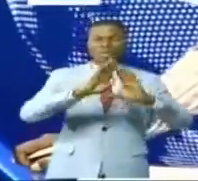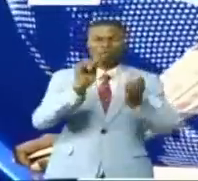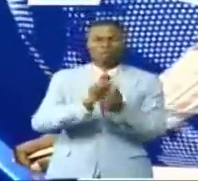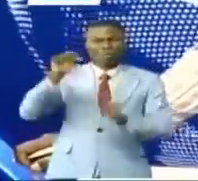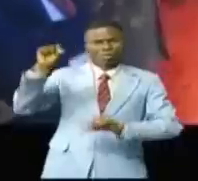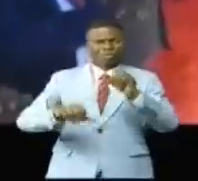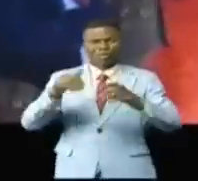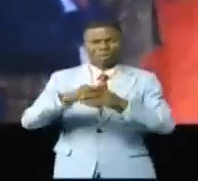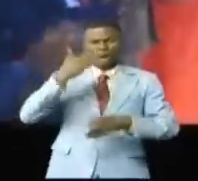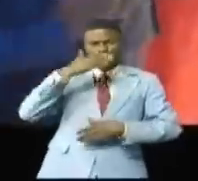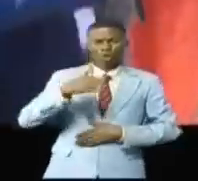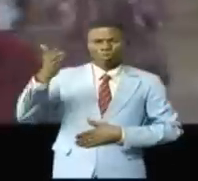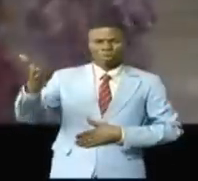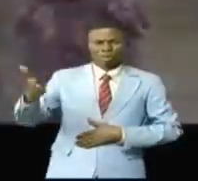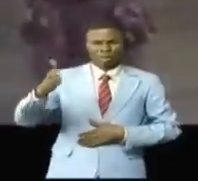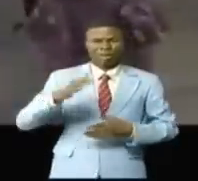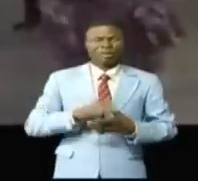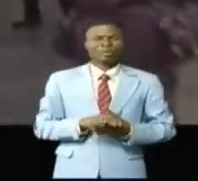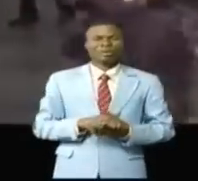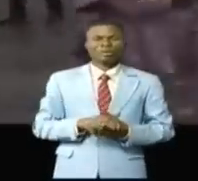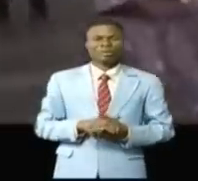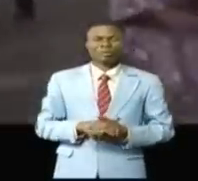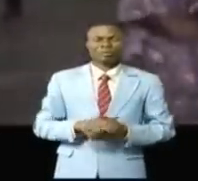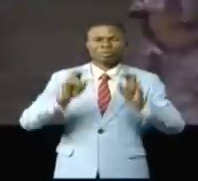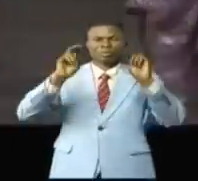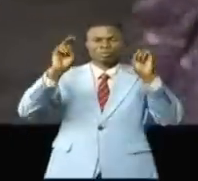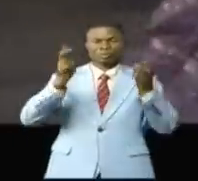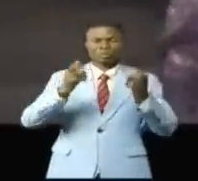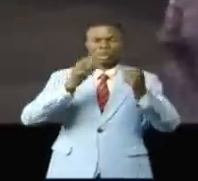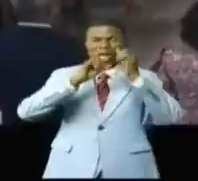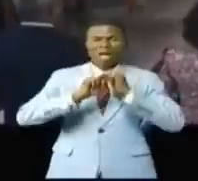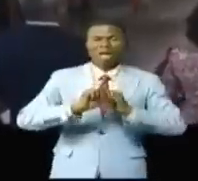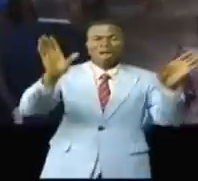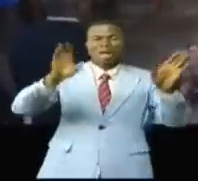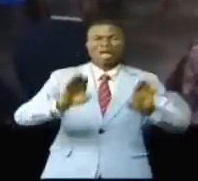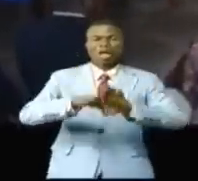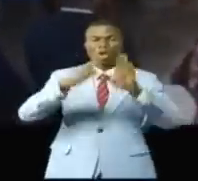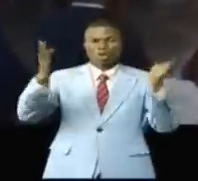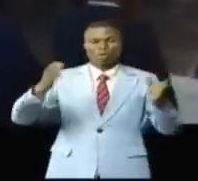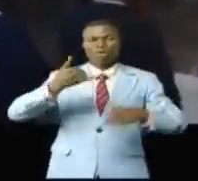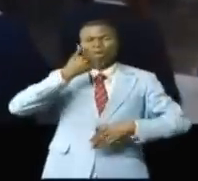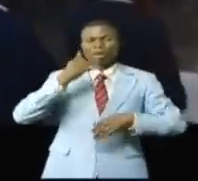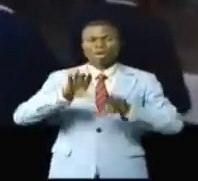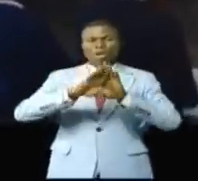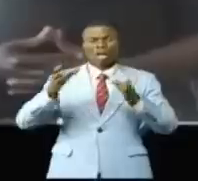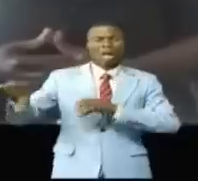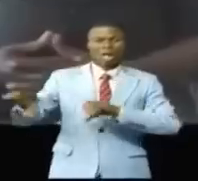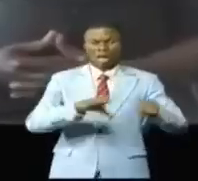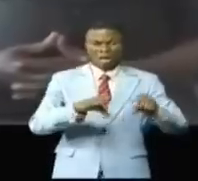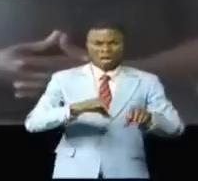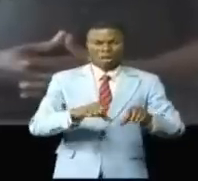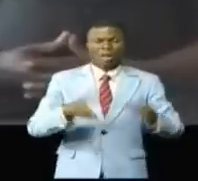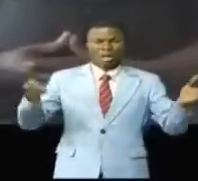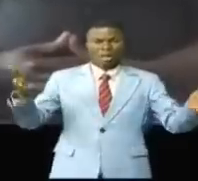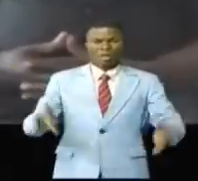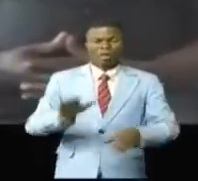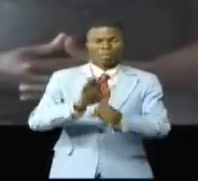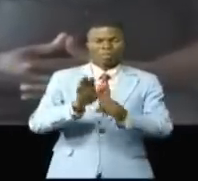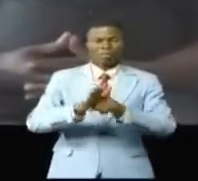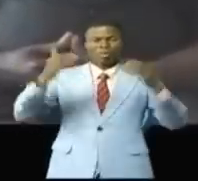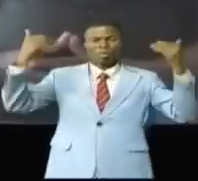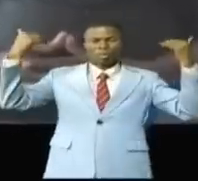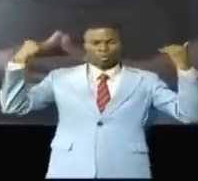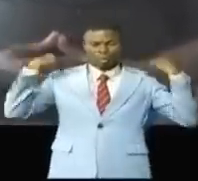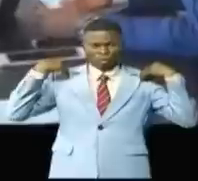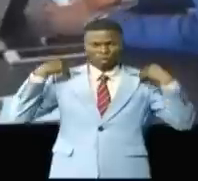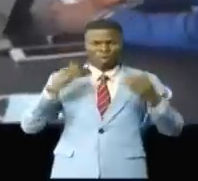abus. De l'Église catholique a servi de cadre au lancement officiel de la ligne verte, une cérémonie qui s'est déroulée en présence de plusieurs officiels,